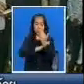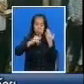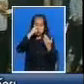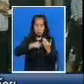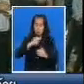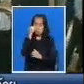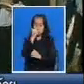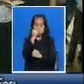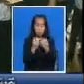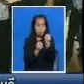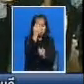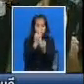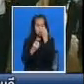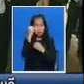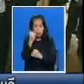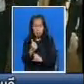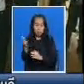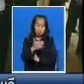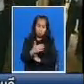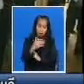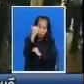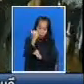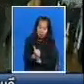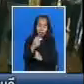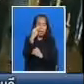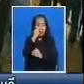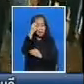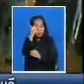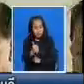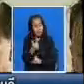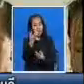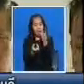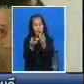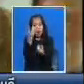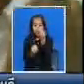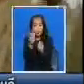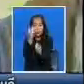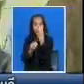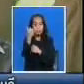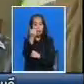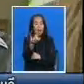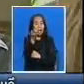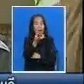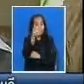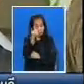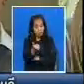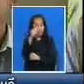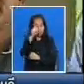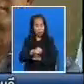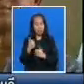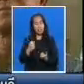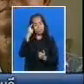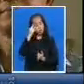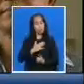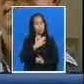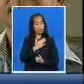มบูรณ ์ นะครับสมัยก่อนเราก็บอกในน้ำมีปลาในนามีข้าวนะครับแล้วก็เราก็มีความภาคภูมิใจม